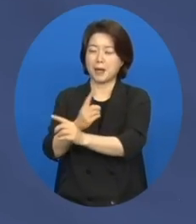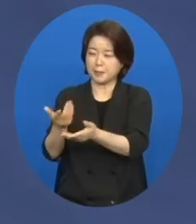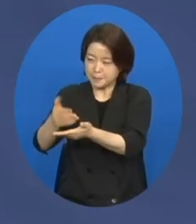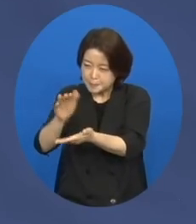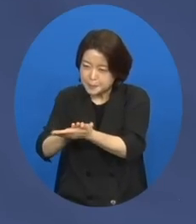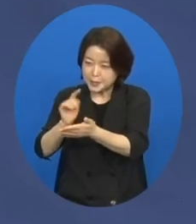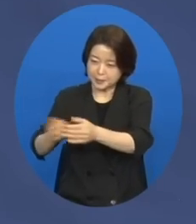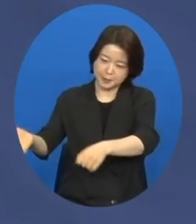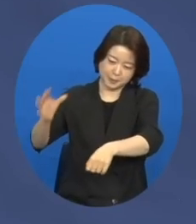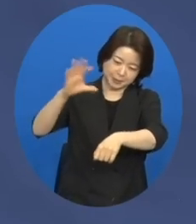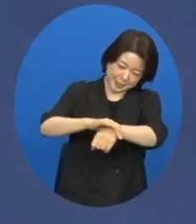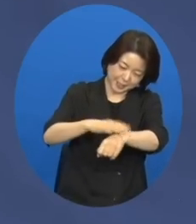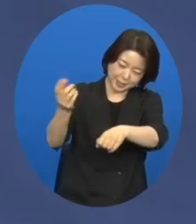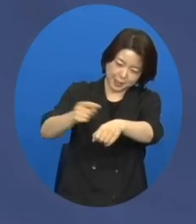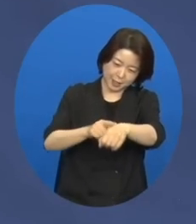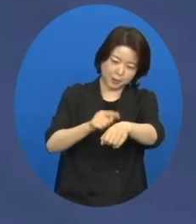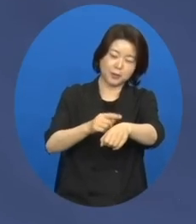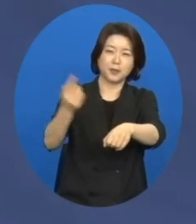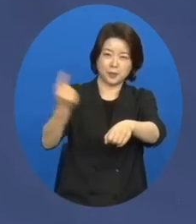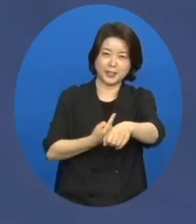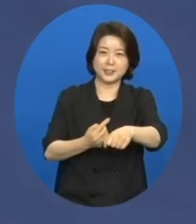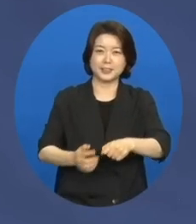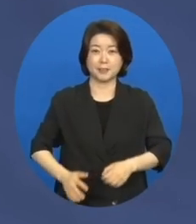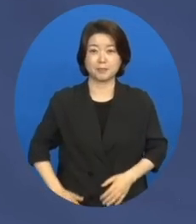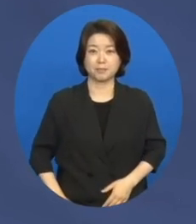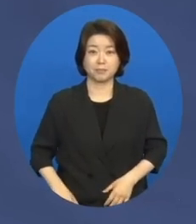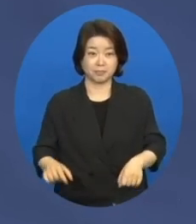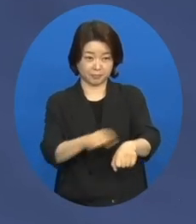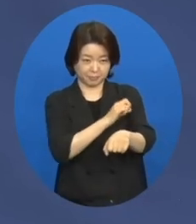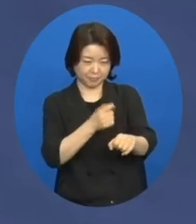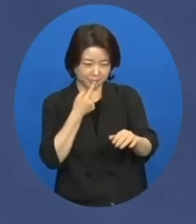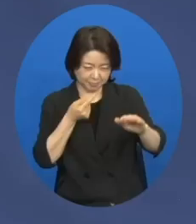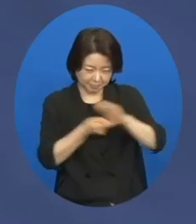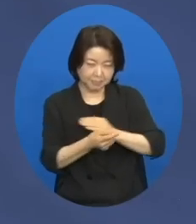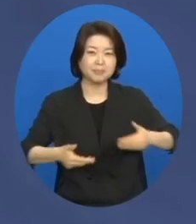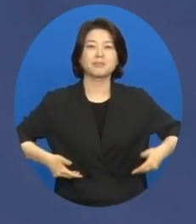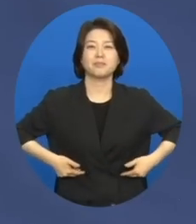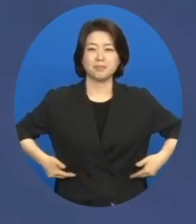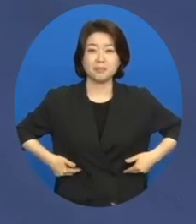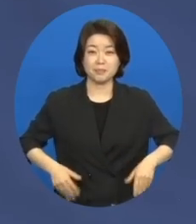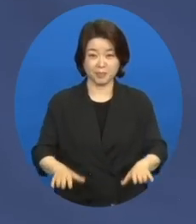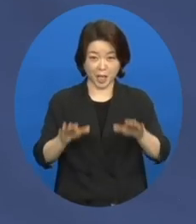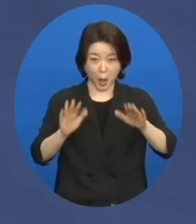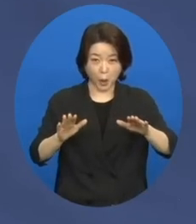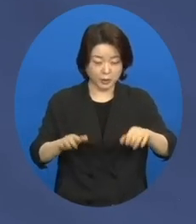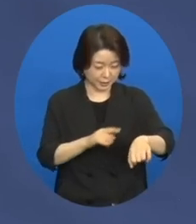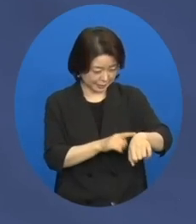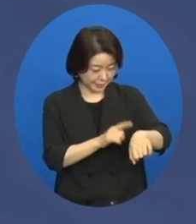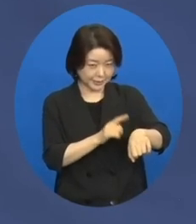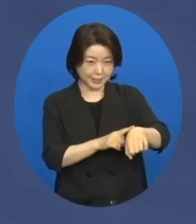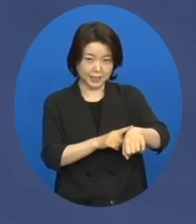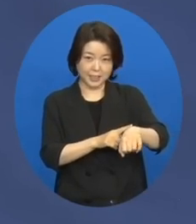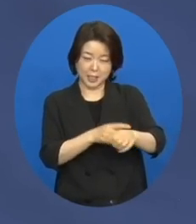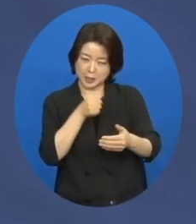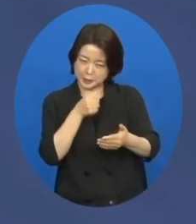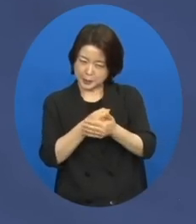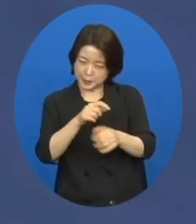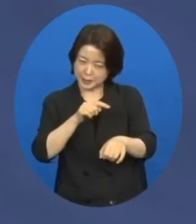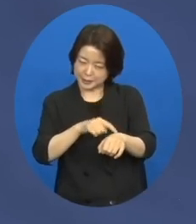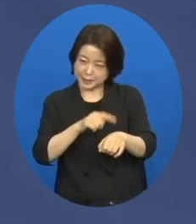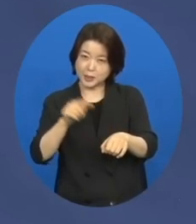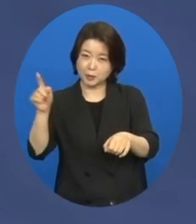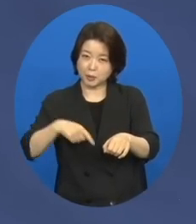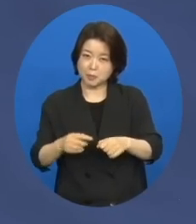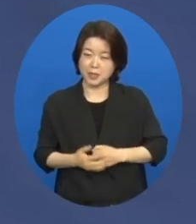각오를 하고 왔습니다. 그래서 특단에 좀 조치를 해야 될 것 같은데, 오늘 아마 정한 시간쯤 되면 문장이